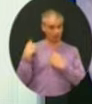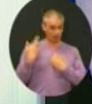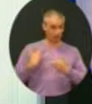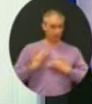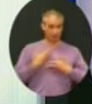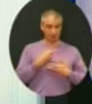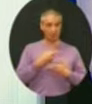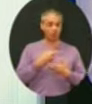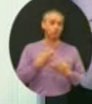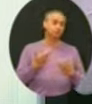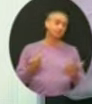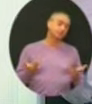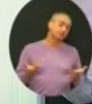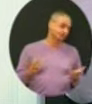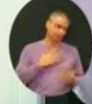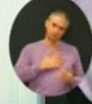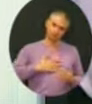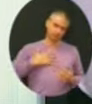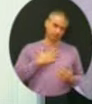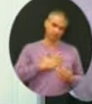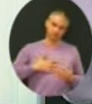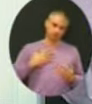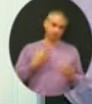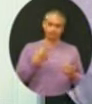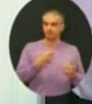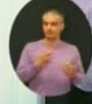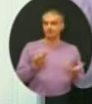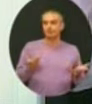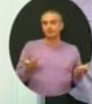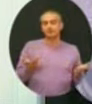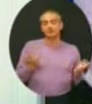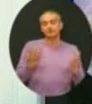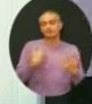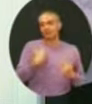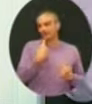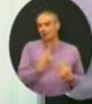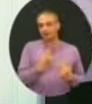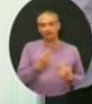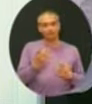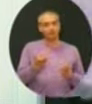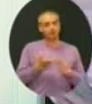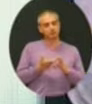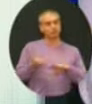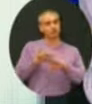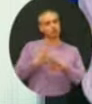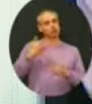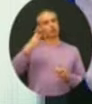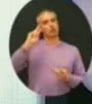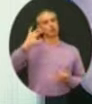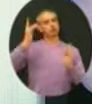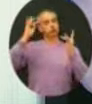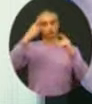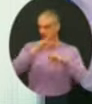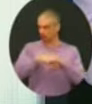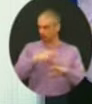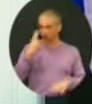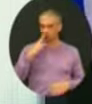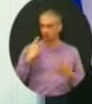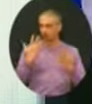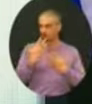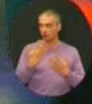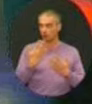אותנו, הוא אירוע לא נעים. הוא אירוע שאיך לומר, מגביע את גובה הלהבות. חשת מבוכה ואני,